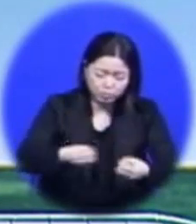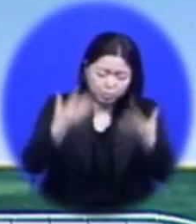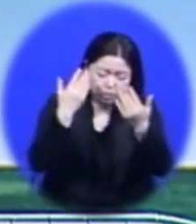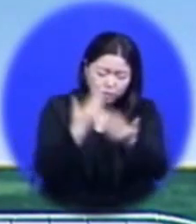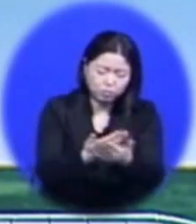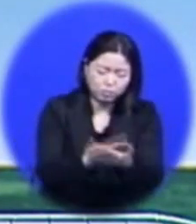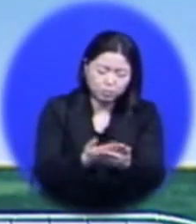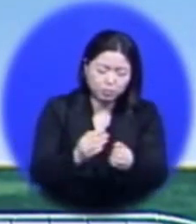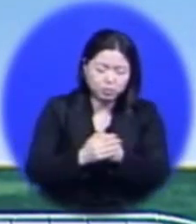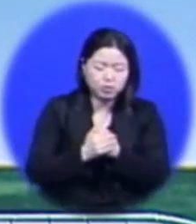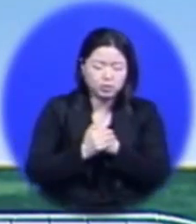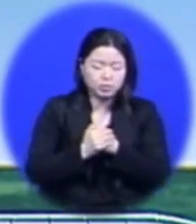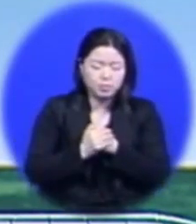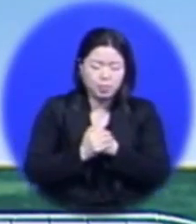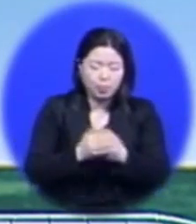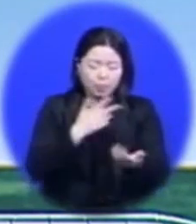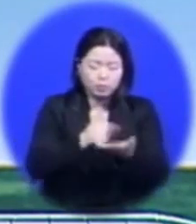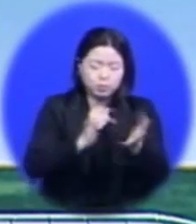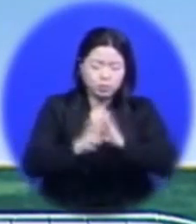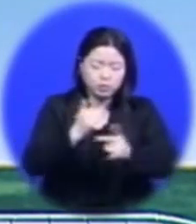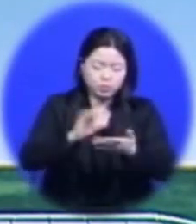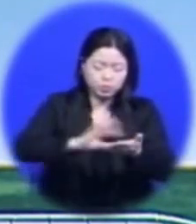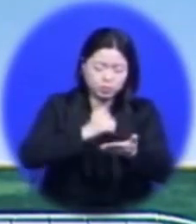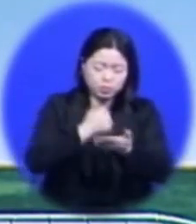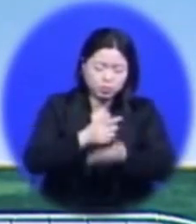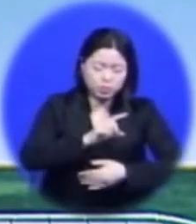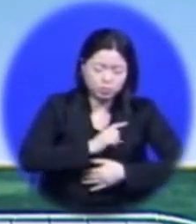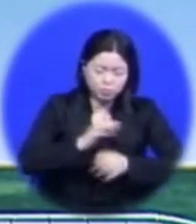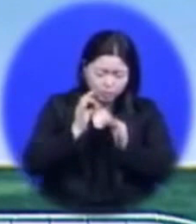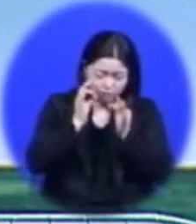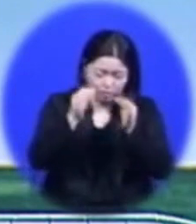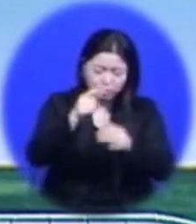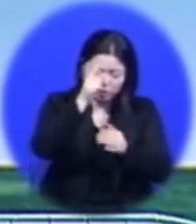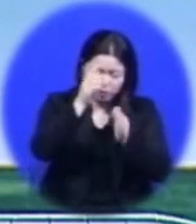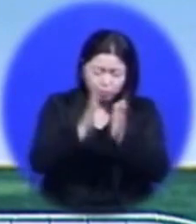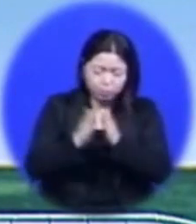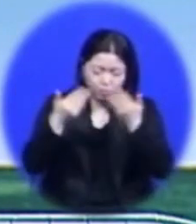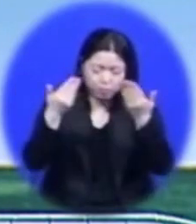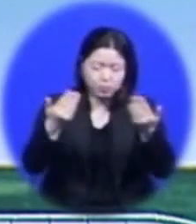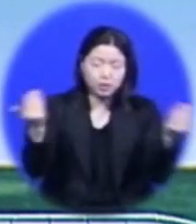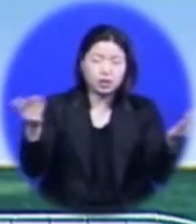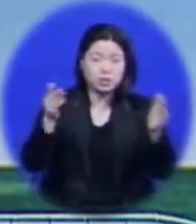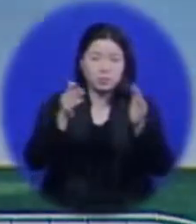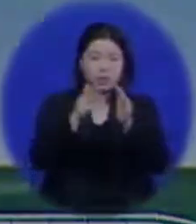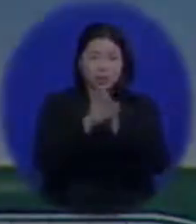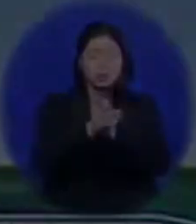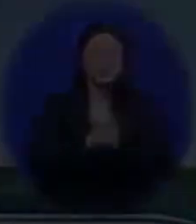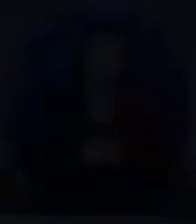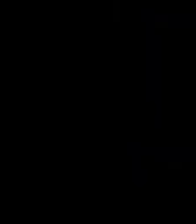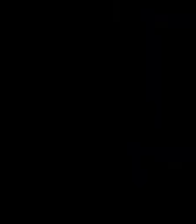주옵소서. 주 예수 그리스도 이름으로 간절히 기도합니다. 아멘.